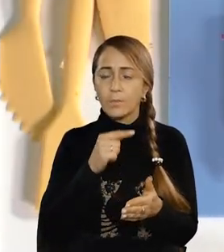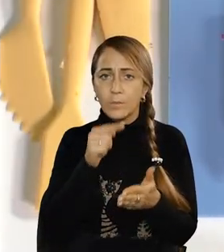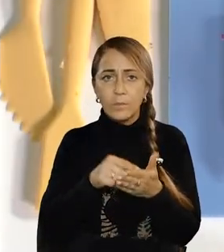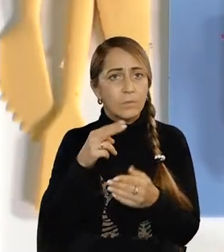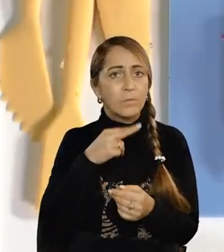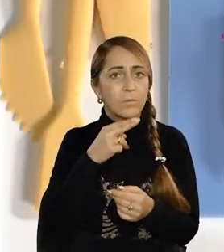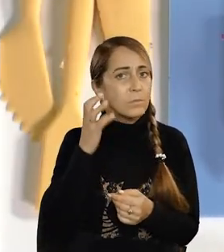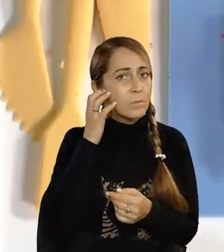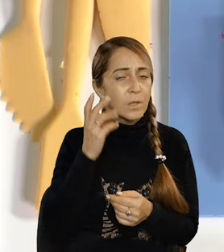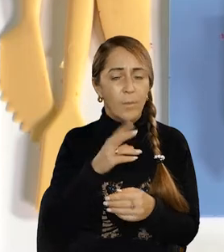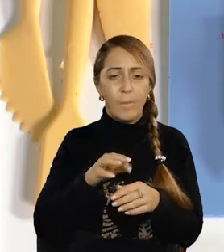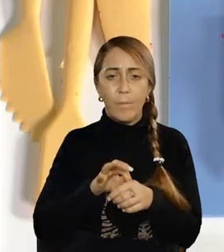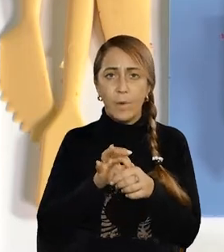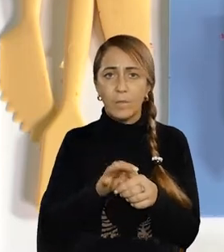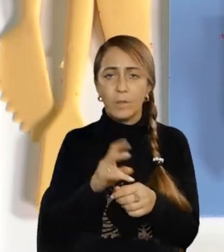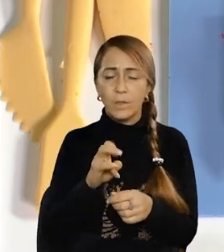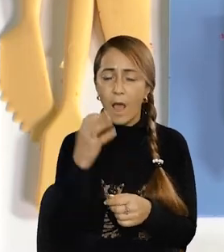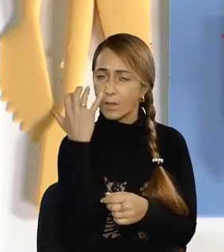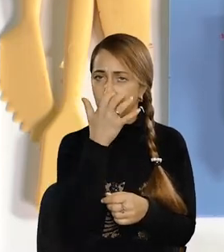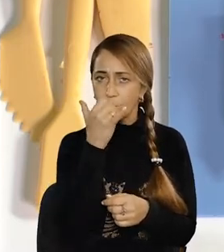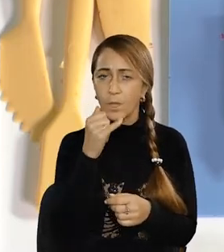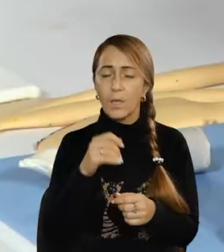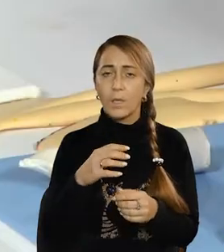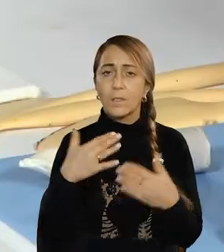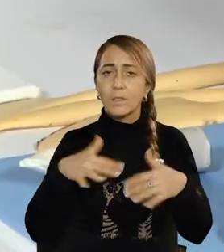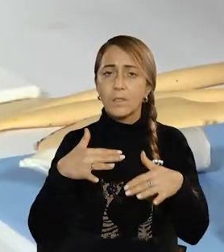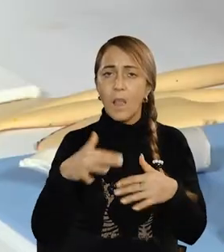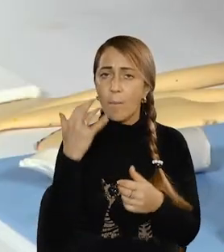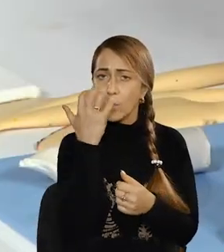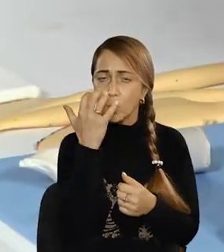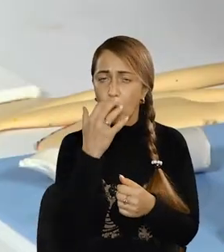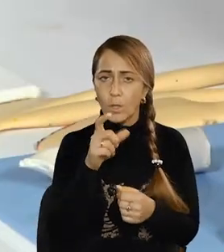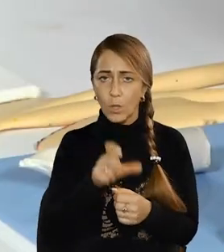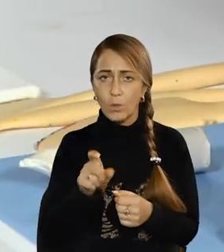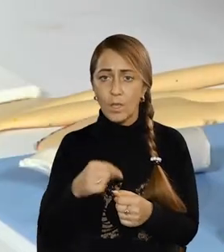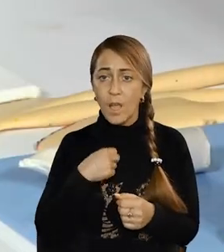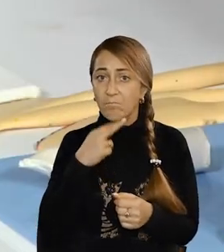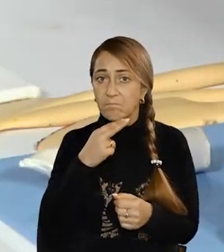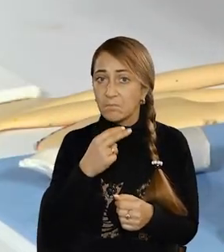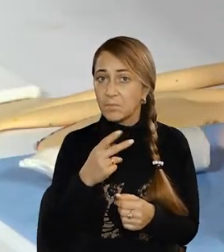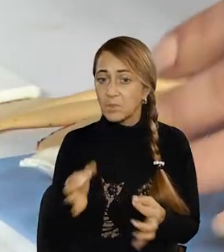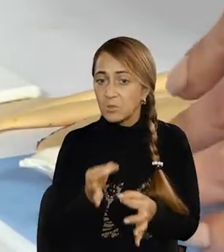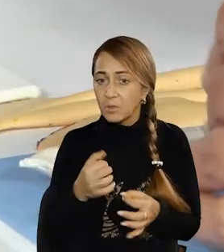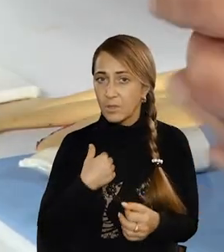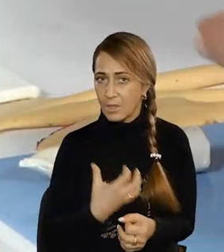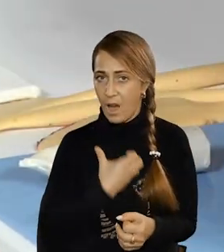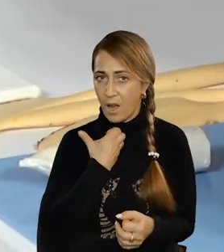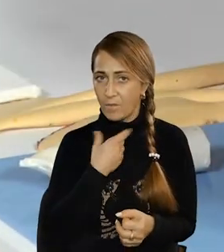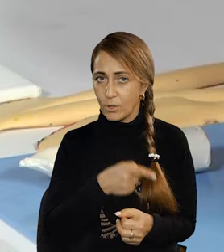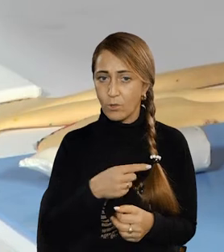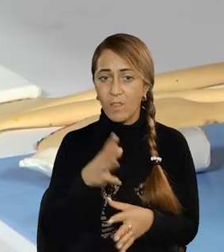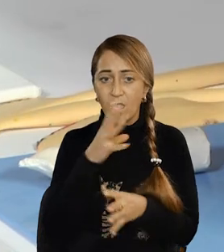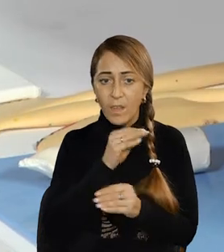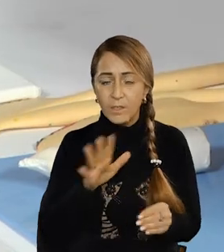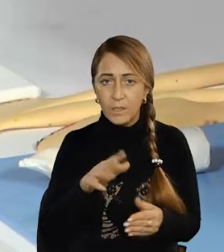початку переходу вулиці для незрячих та слабозорих. Я ніколи не звертав на це увагу та злякався, що ви не